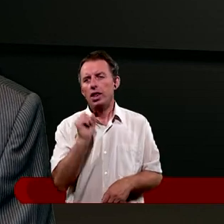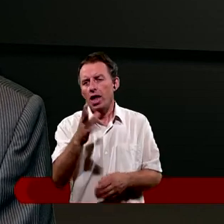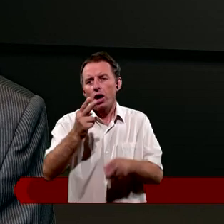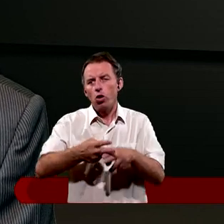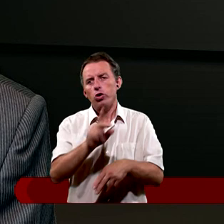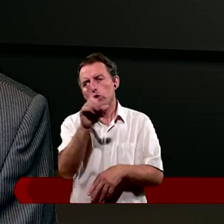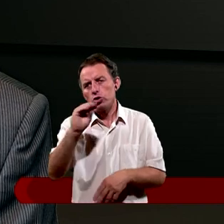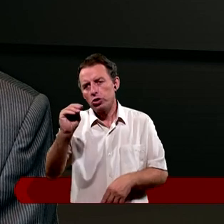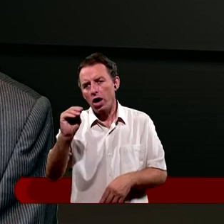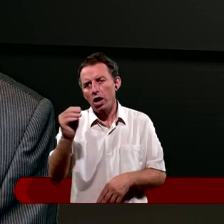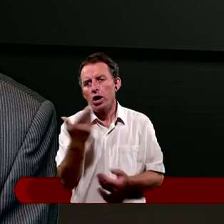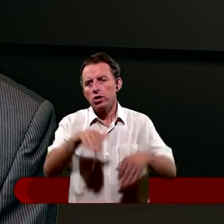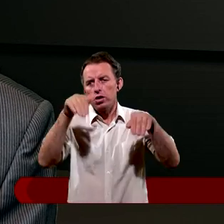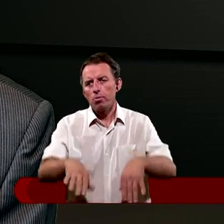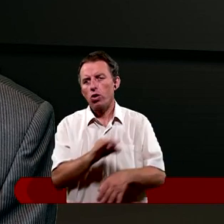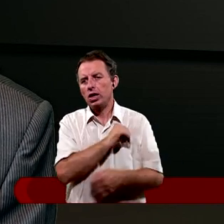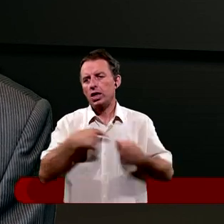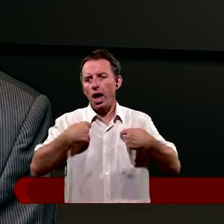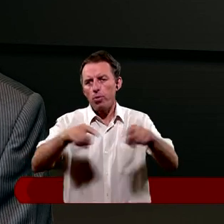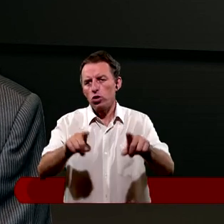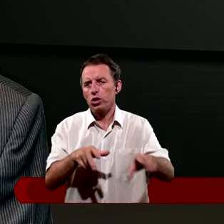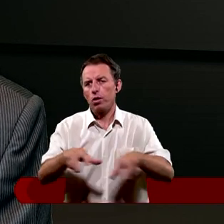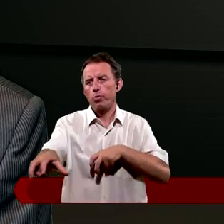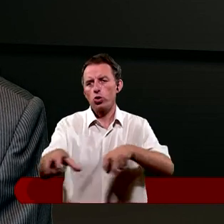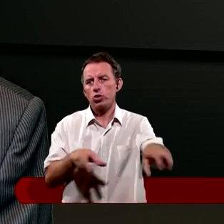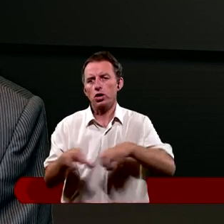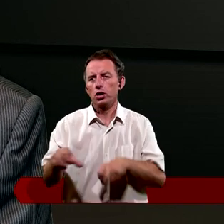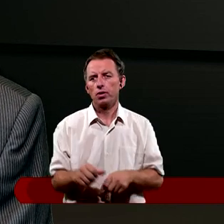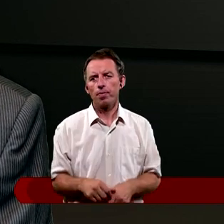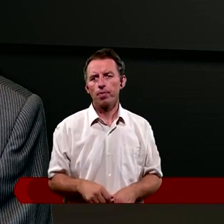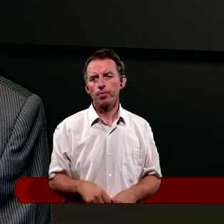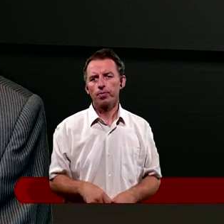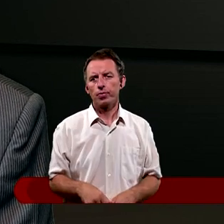tak chory, że nie mógł się nawet samodzielnie poruszać.